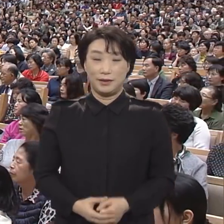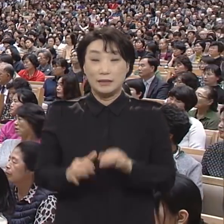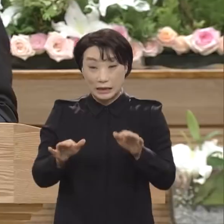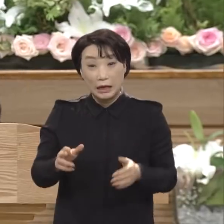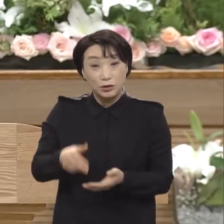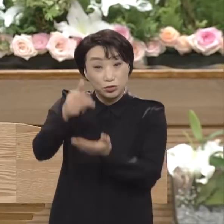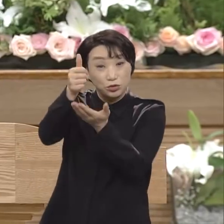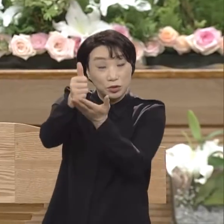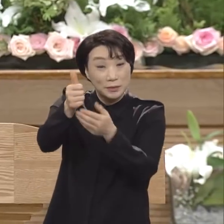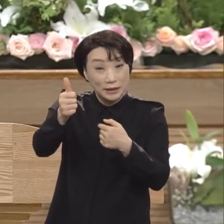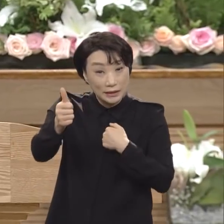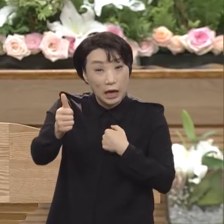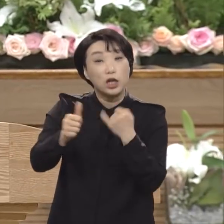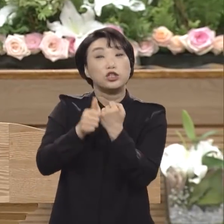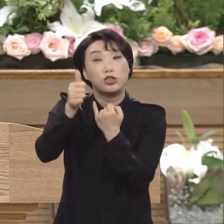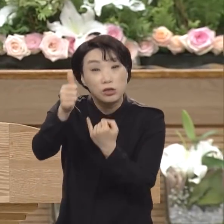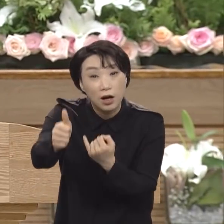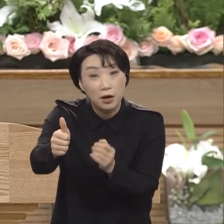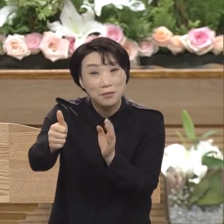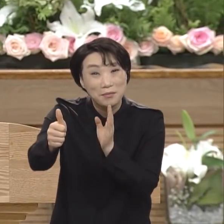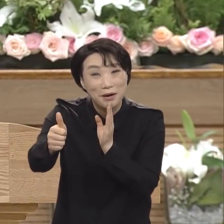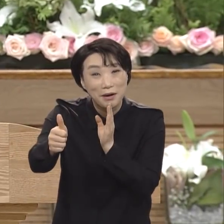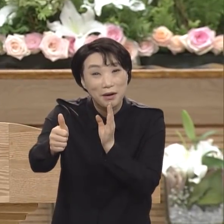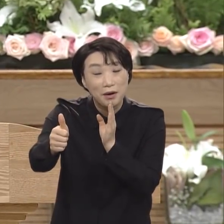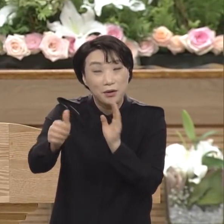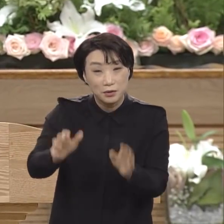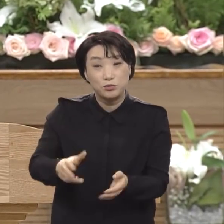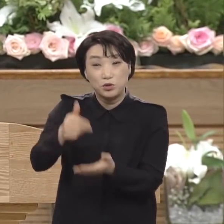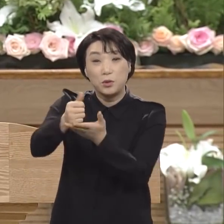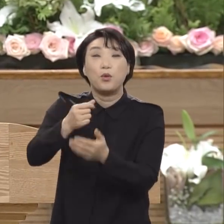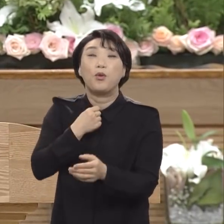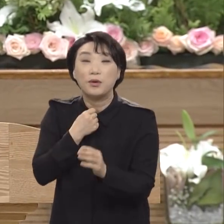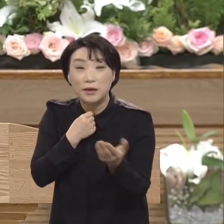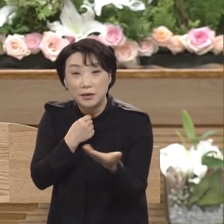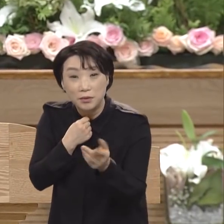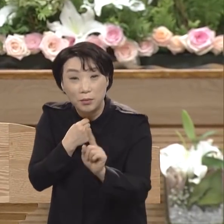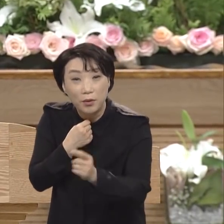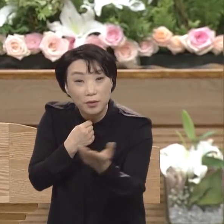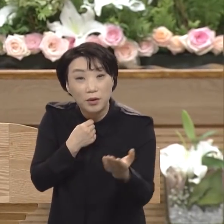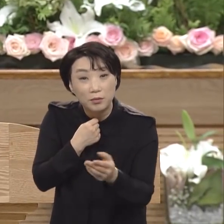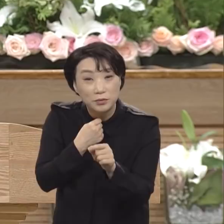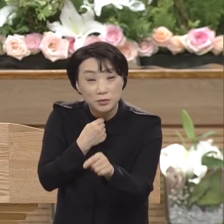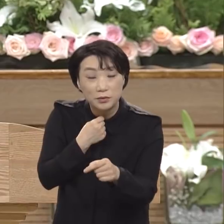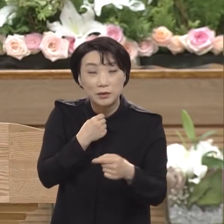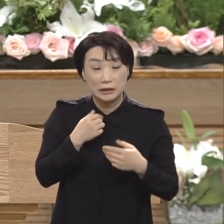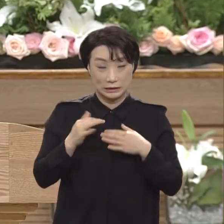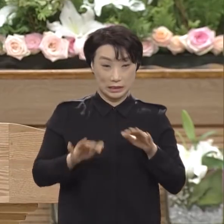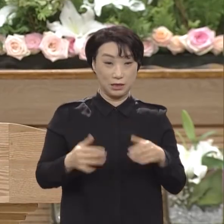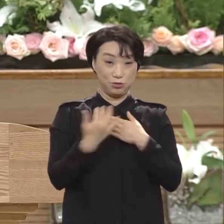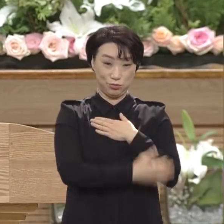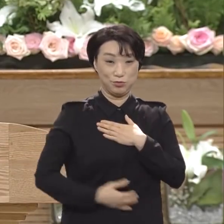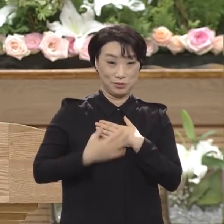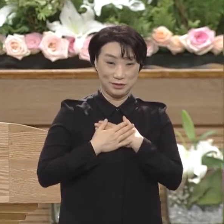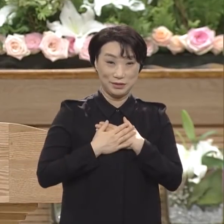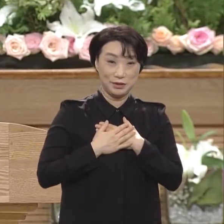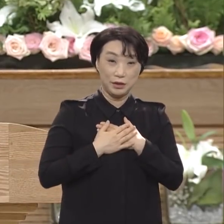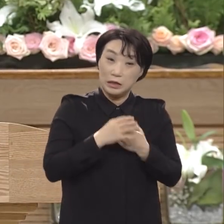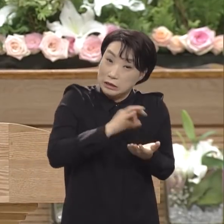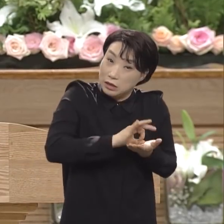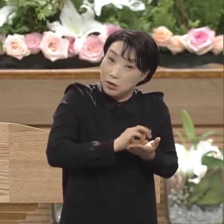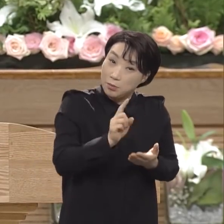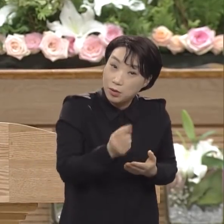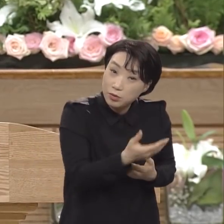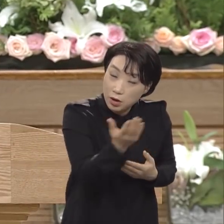우리 주님이 나의 신랑이라면 그분이 바라는 일이 뭐냐? 육신 이것은 어디다 써야